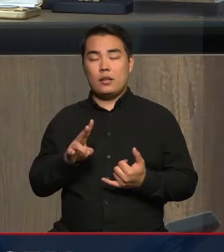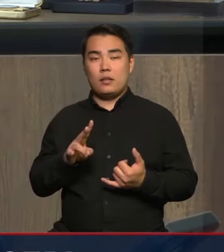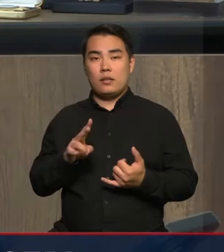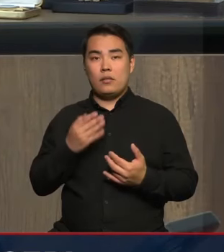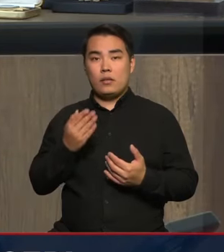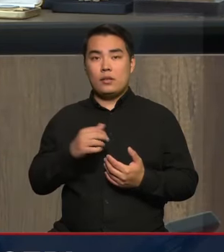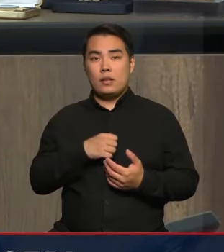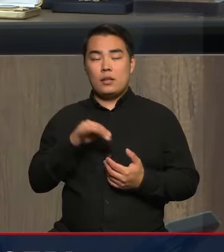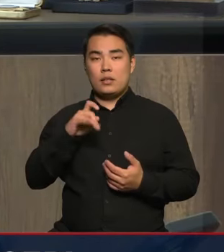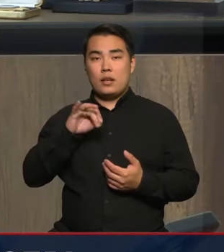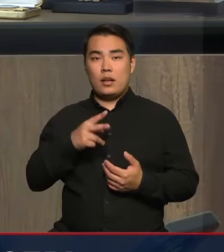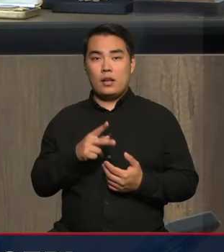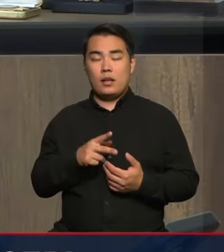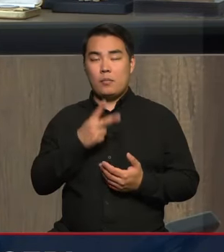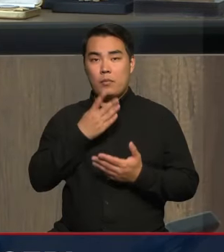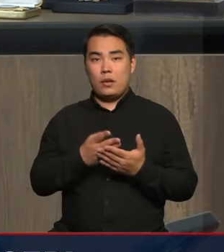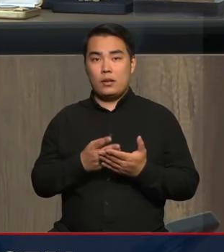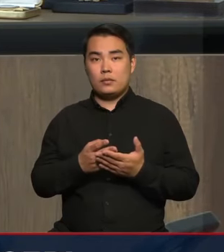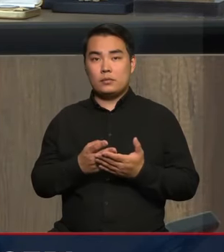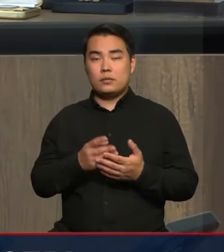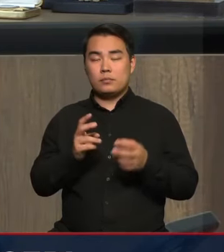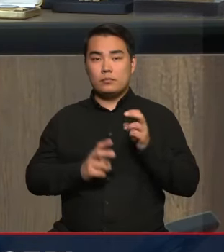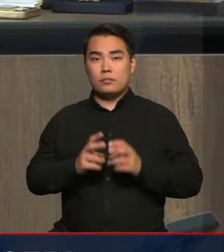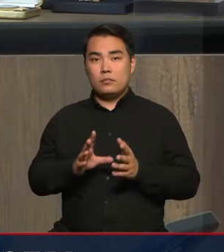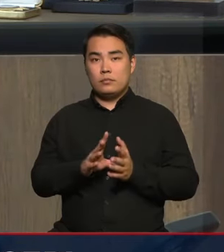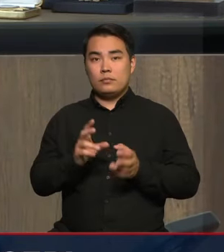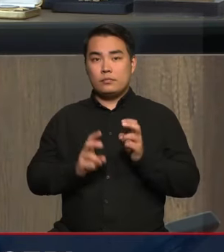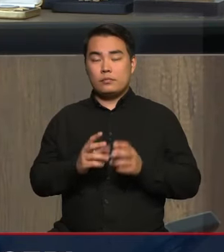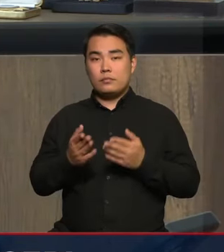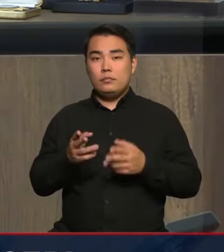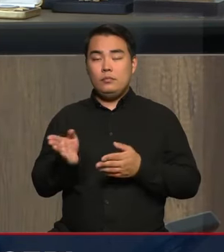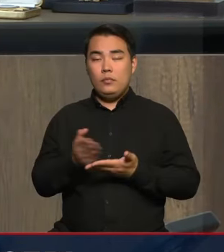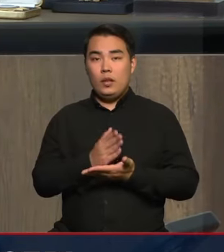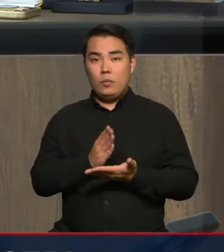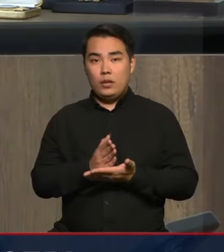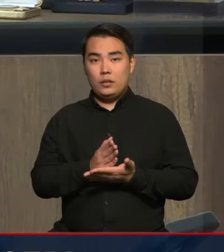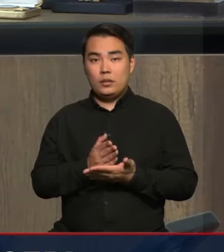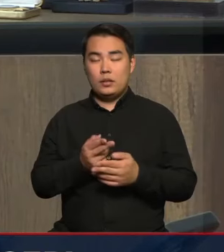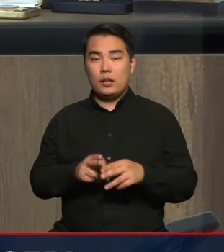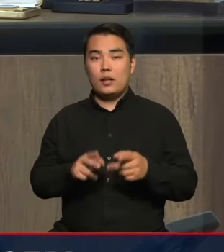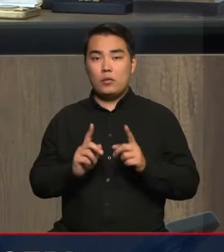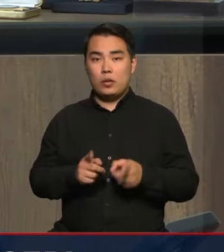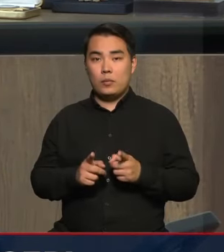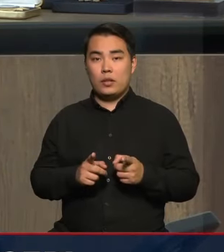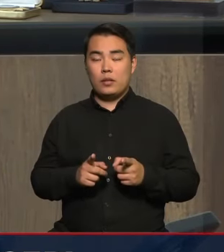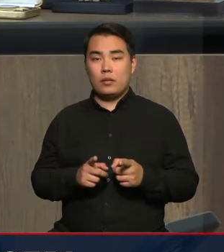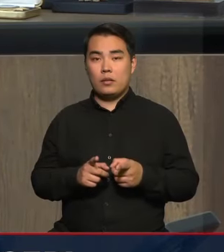Иранның, жаңағы Израиль Иранның мұнай өндірістерін атқылап тастайтын болса, кәдімгідей жаңағы